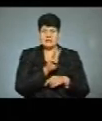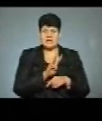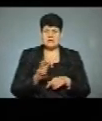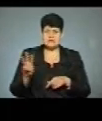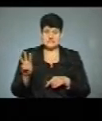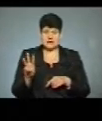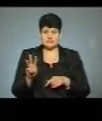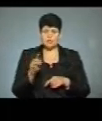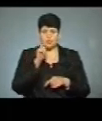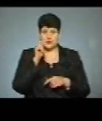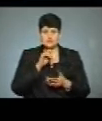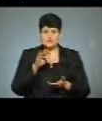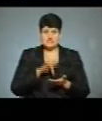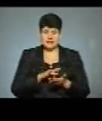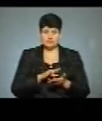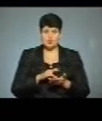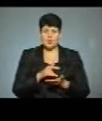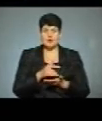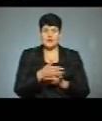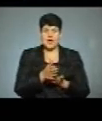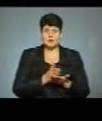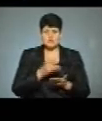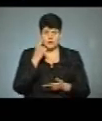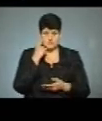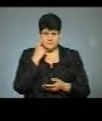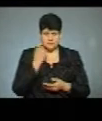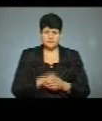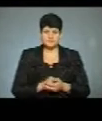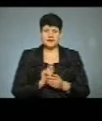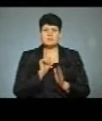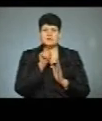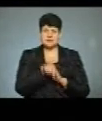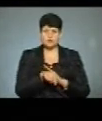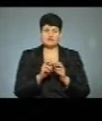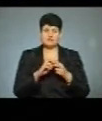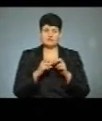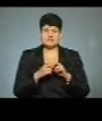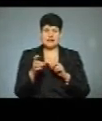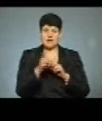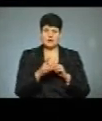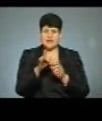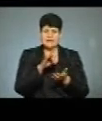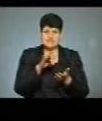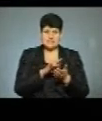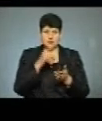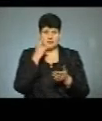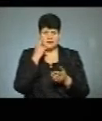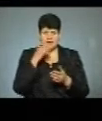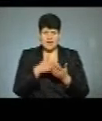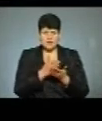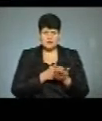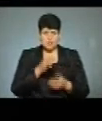оцінювання якості освіти. Ми заходимо на сайт Івано-Франківського регіонального центру оцінювання якості